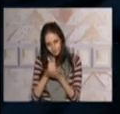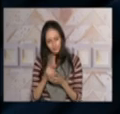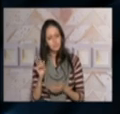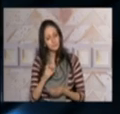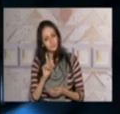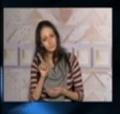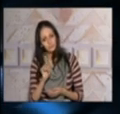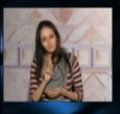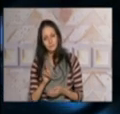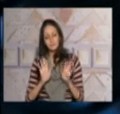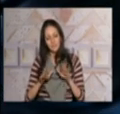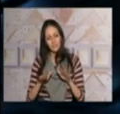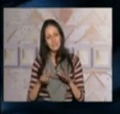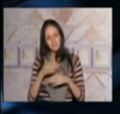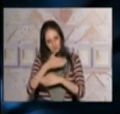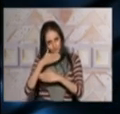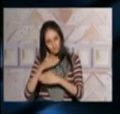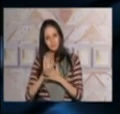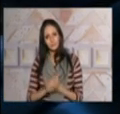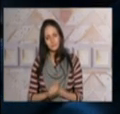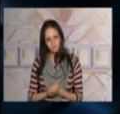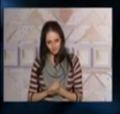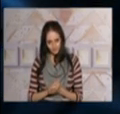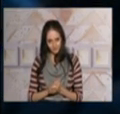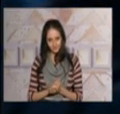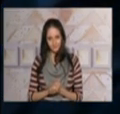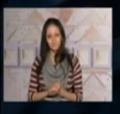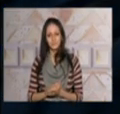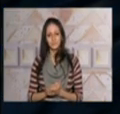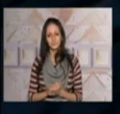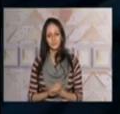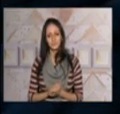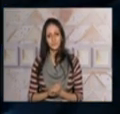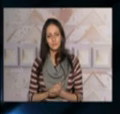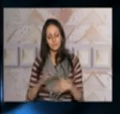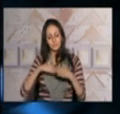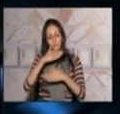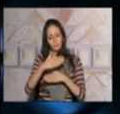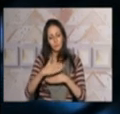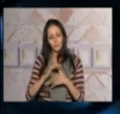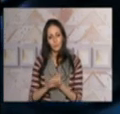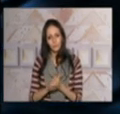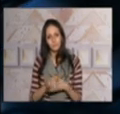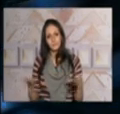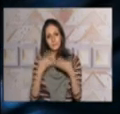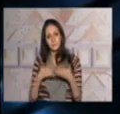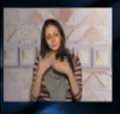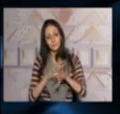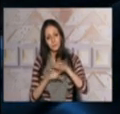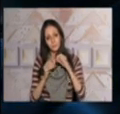لان دلوقتي هي نموذج واحد او بس طعم واحد تقدمت الشركه المصنعه